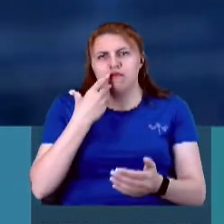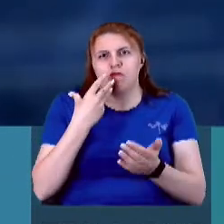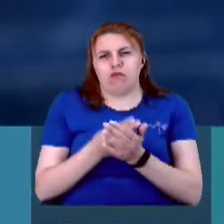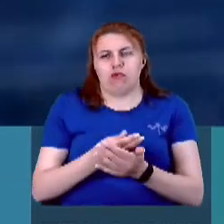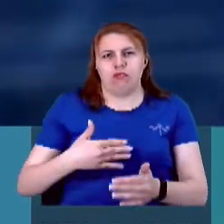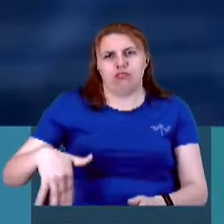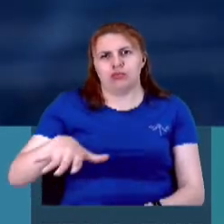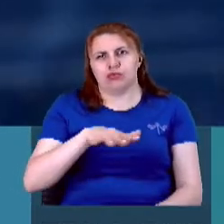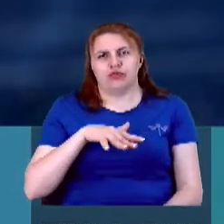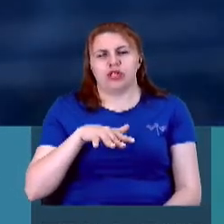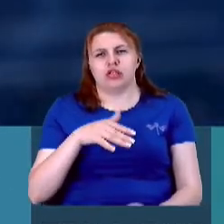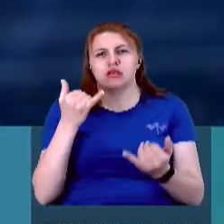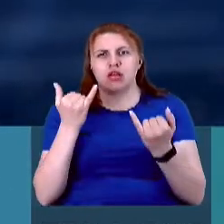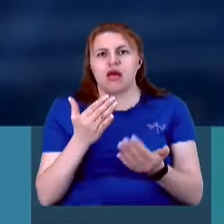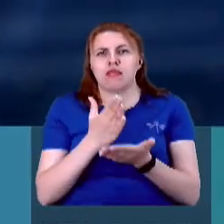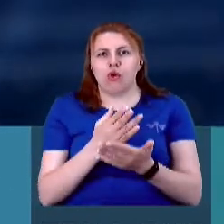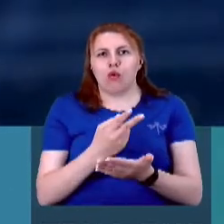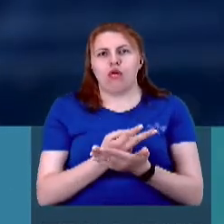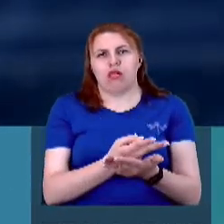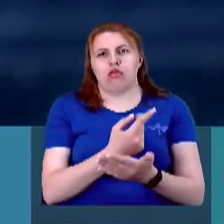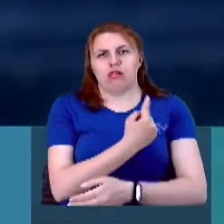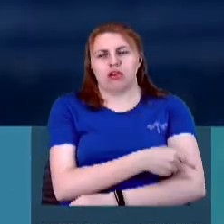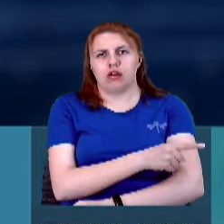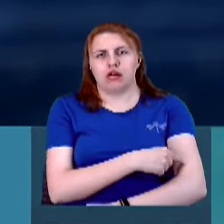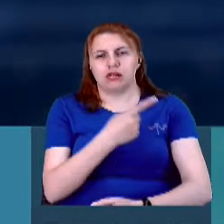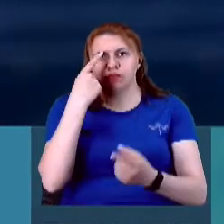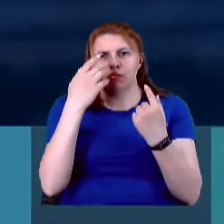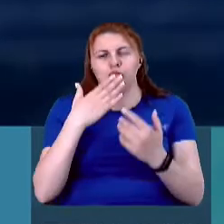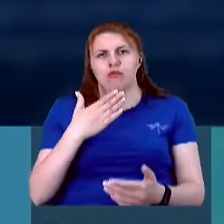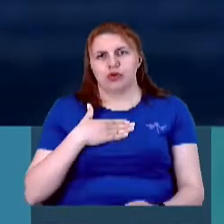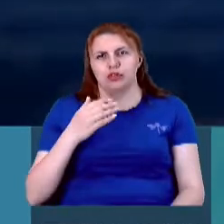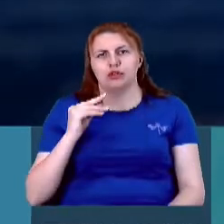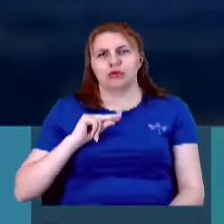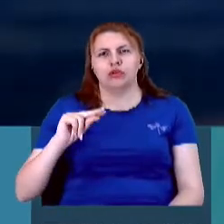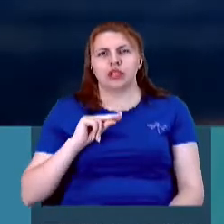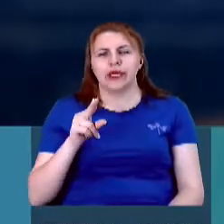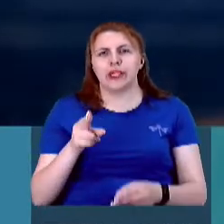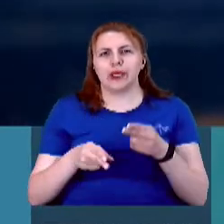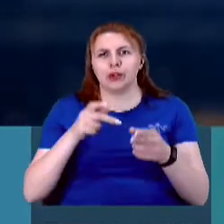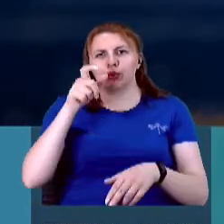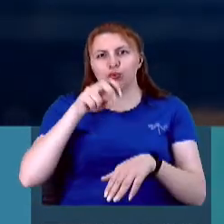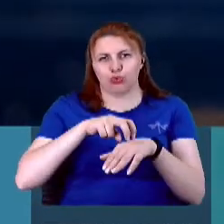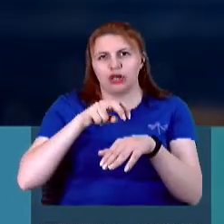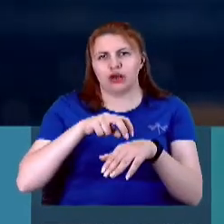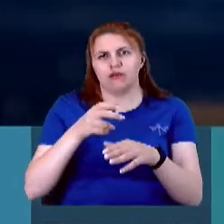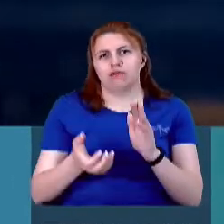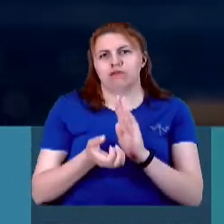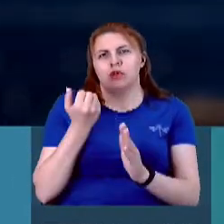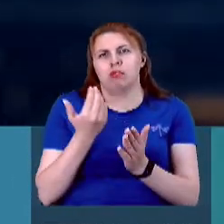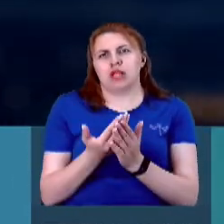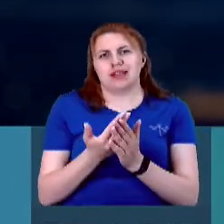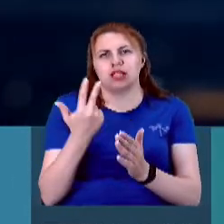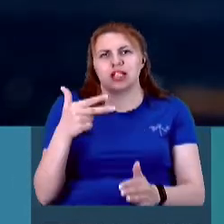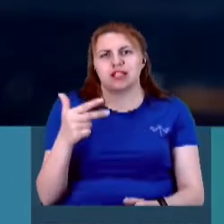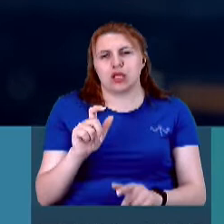точніше. Наразі вона знаходиться у лікарні. За інформацією моїх колег, хірурги витягли з її тіла близько 30